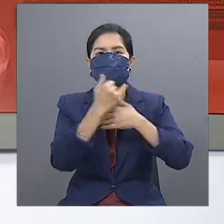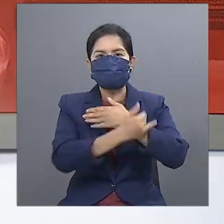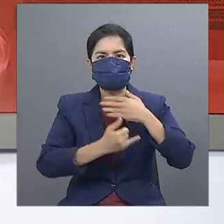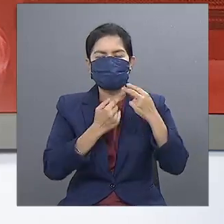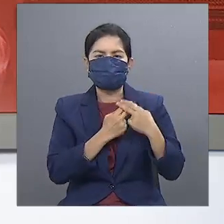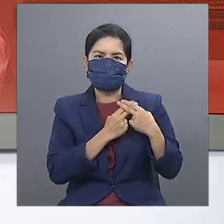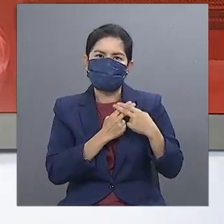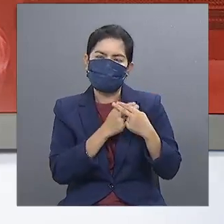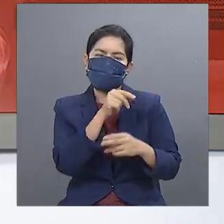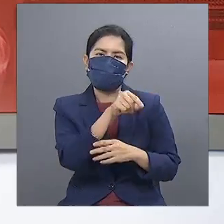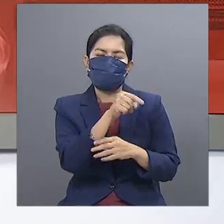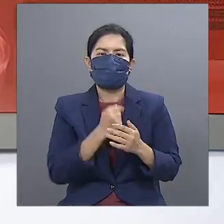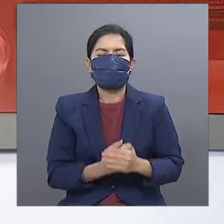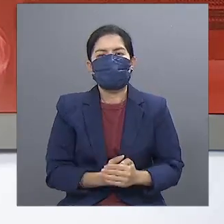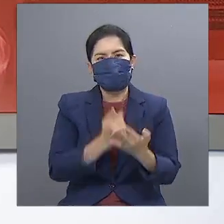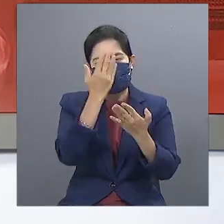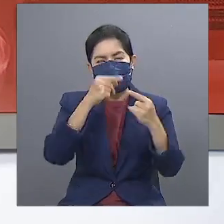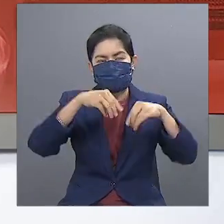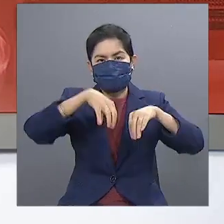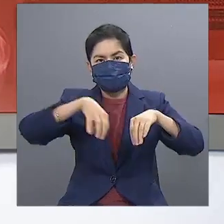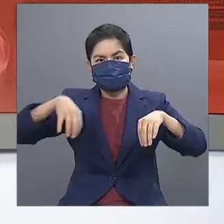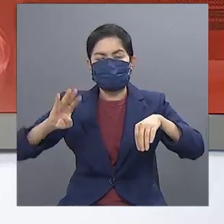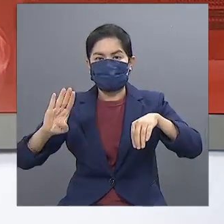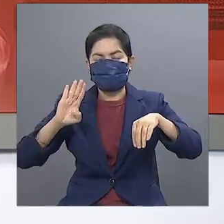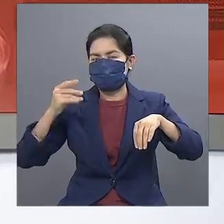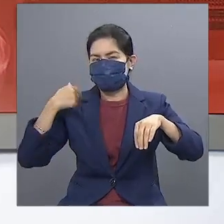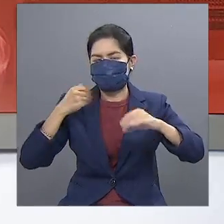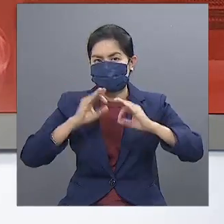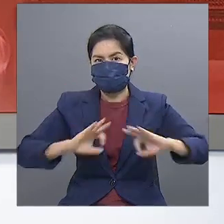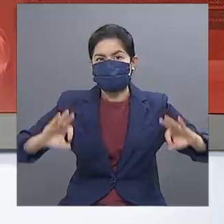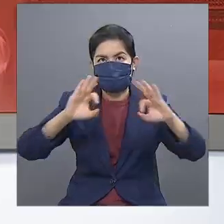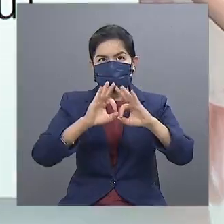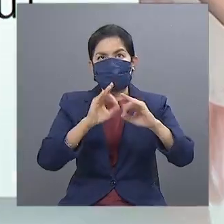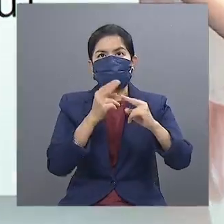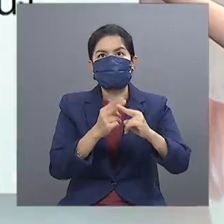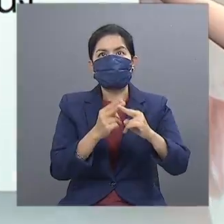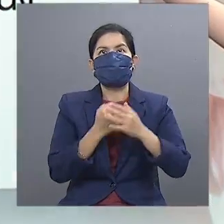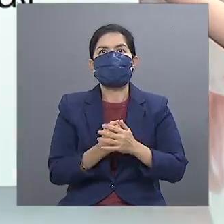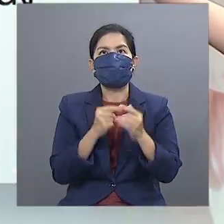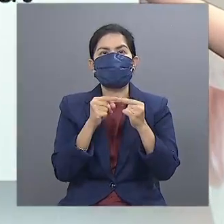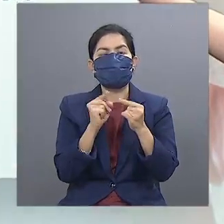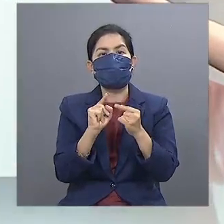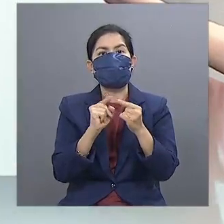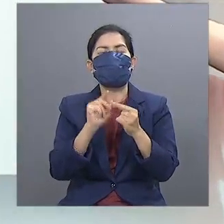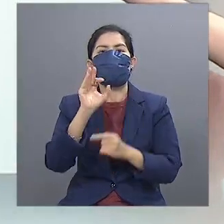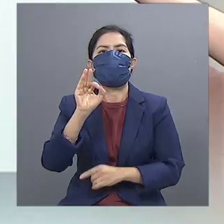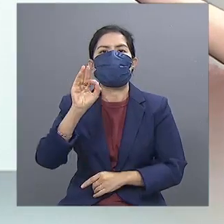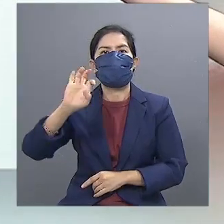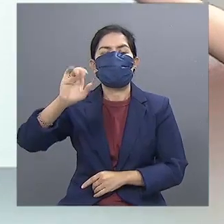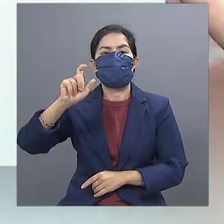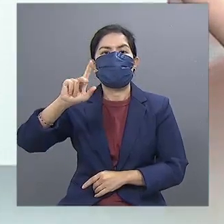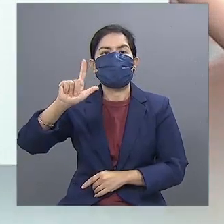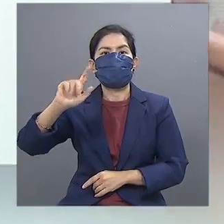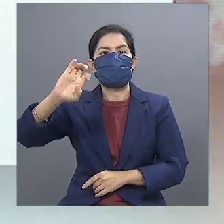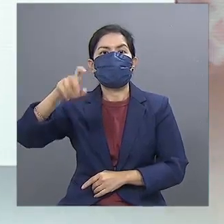บค่ะบริษัทยักษ์ใหญ่ในด้านนี้นะคะไม่ว่าจะเป็นฟิลิปมอริสอินเตอร์เนชั่นแนลนะคะแล้วก็ British American Tobacco ซึ่งเป็น